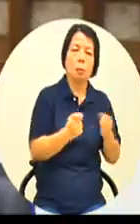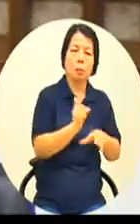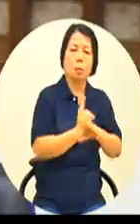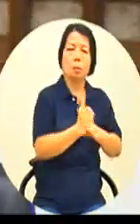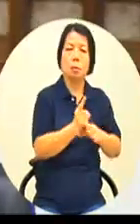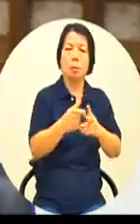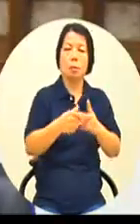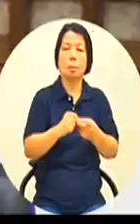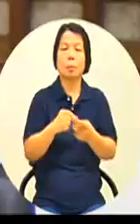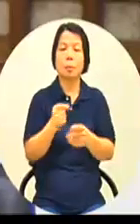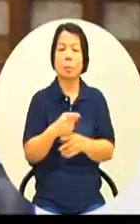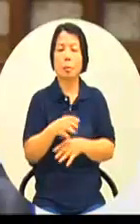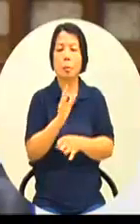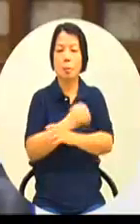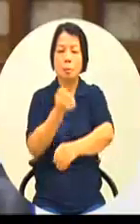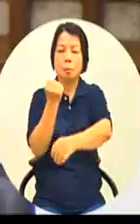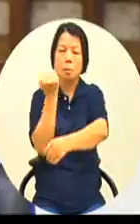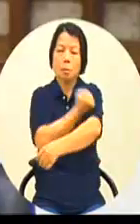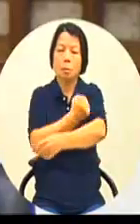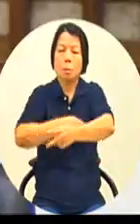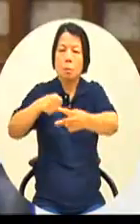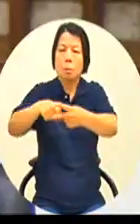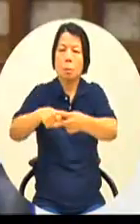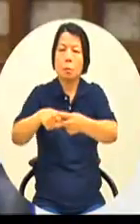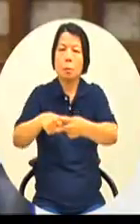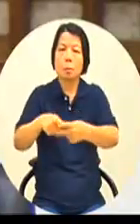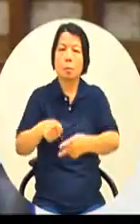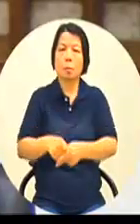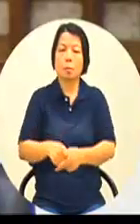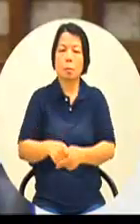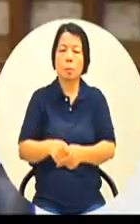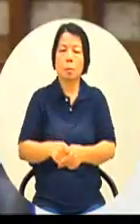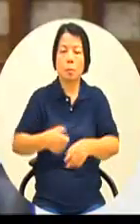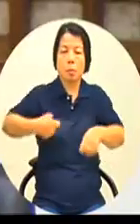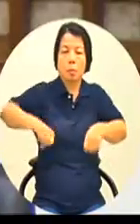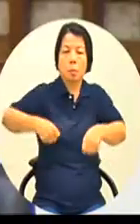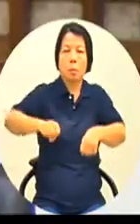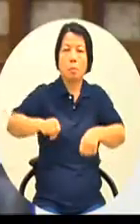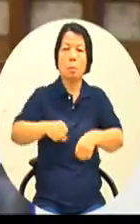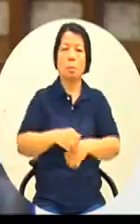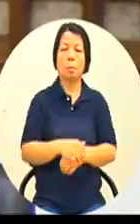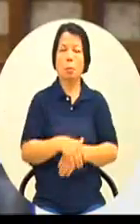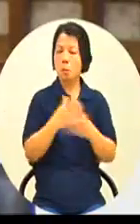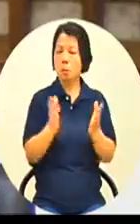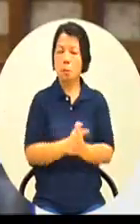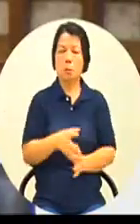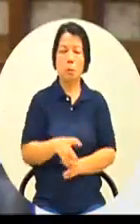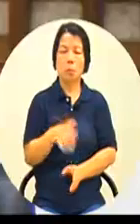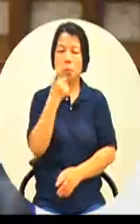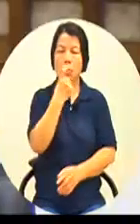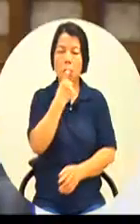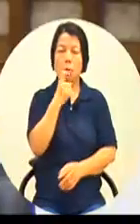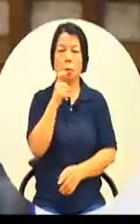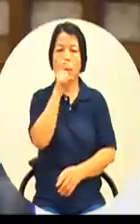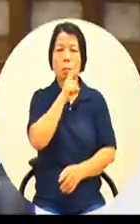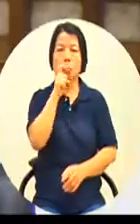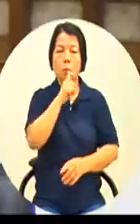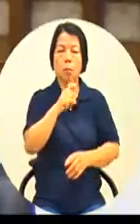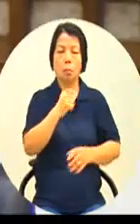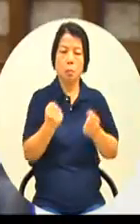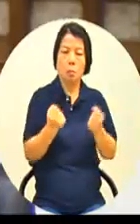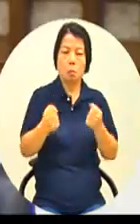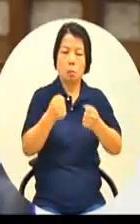啊，是做粗工的无人气的啦，迄徛倒摆讲的拢酒驾较济。你的看法，伊